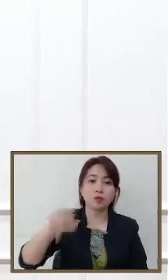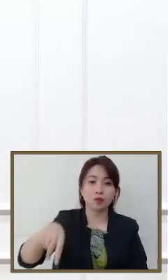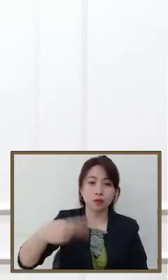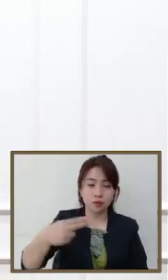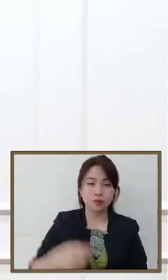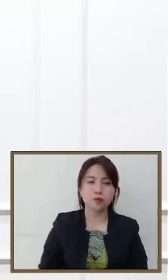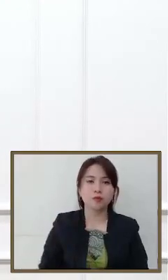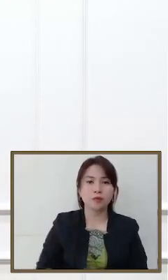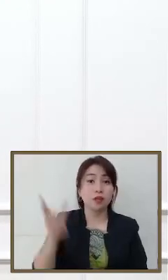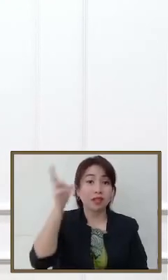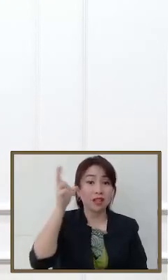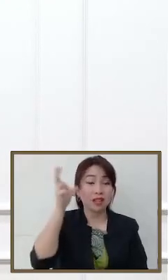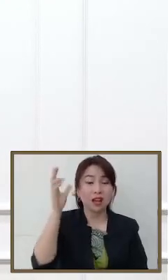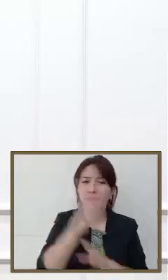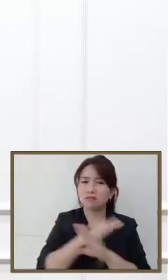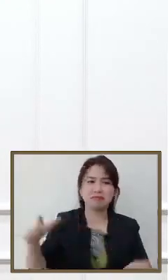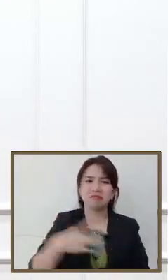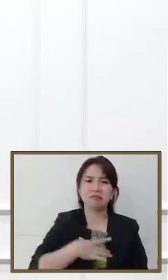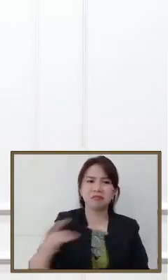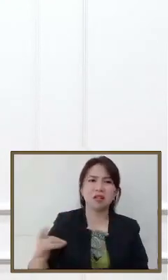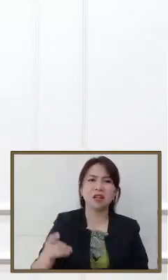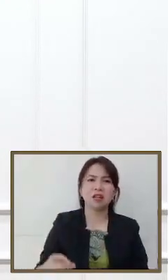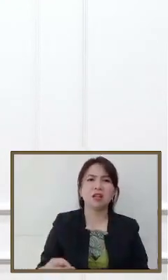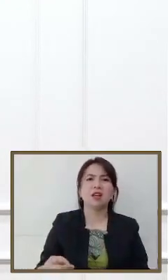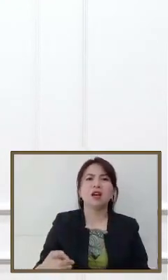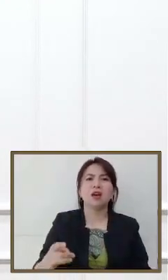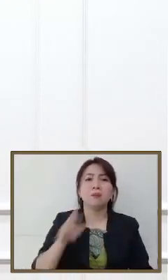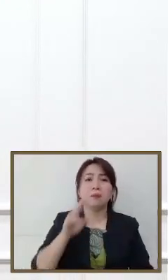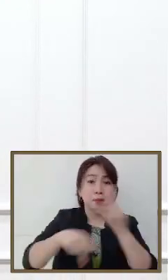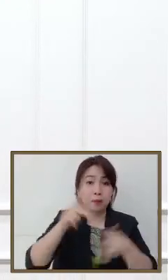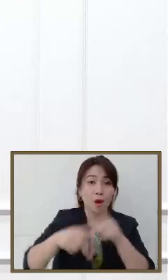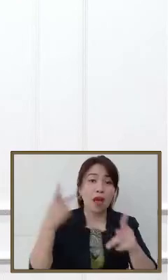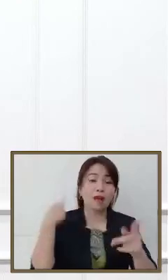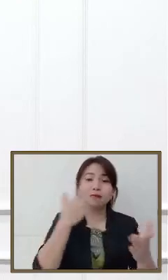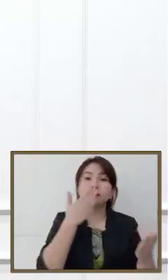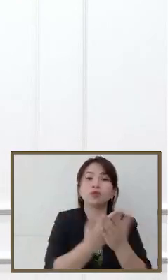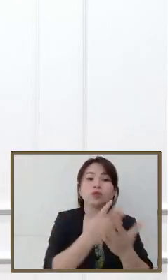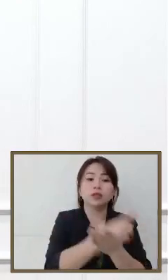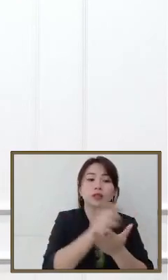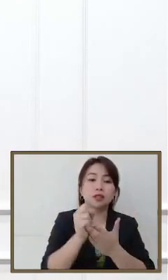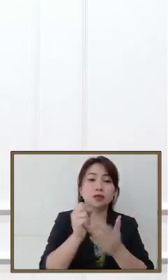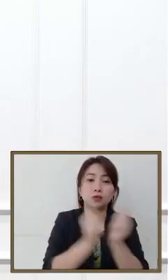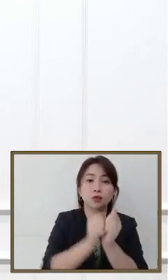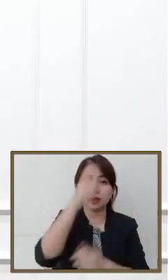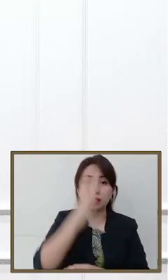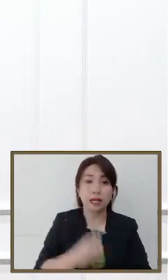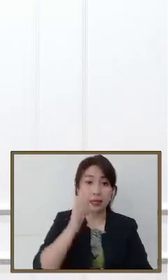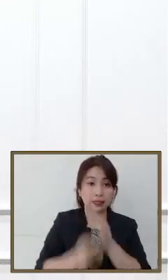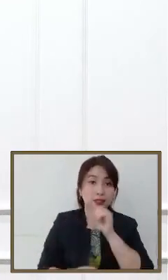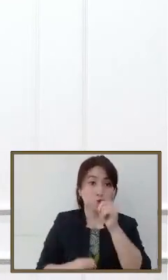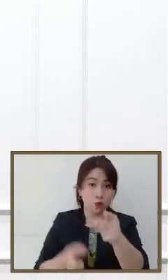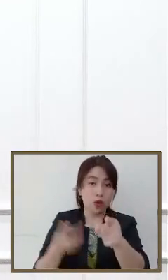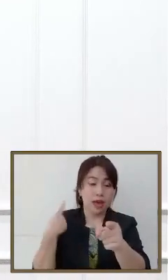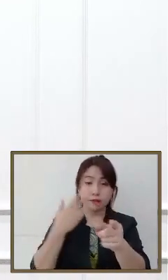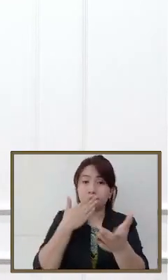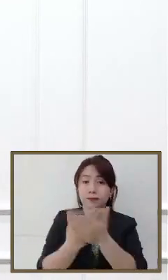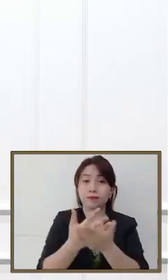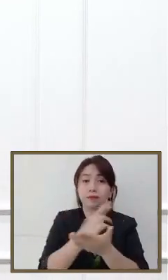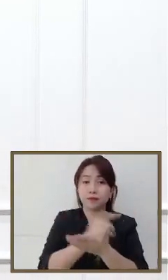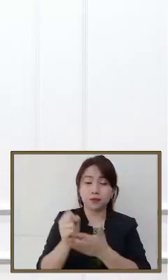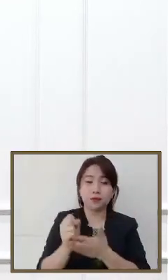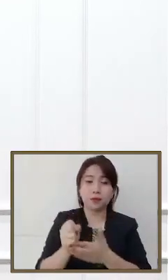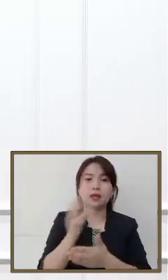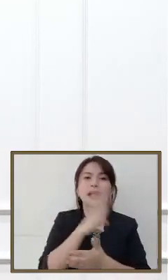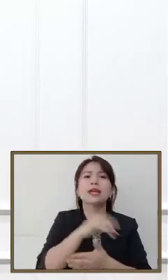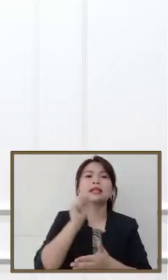na ang mga tao ay mananatiling maayos ang relasyon sa Diyos kung ikaw ay merong maayos na relasyon sa Diyos na-enjoy mo ang